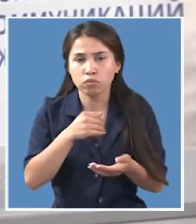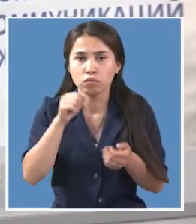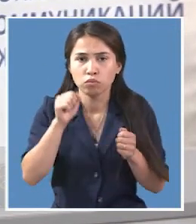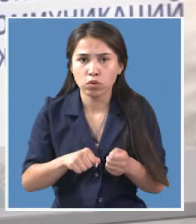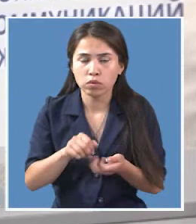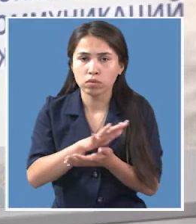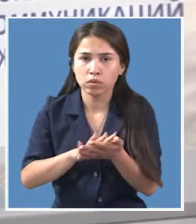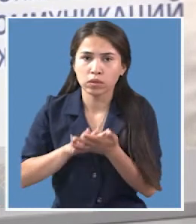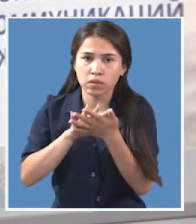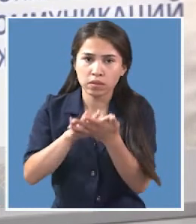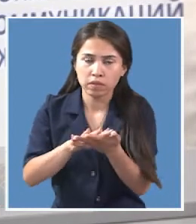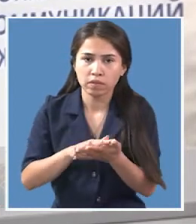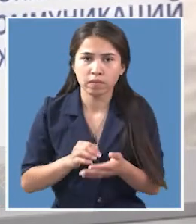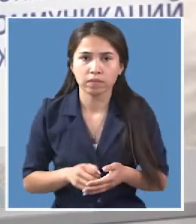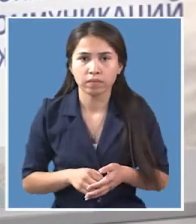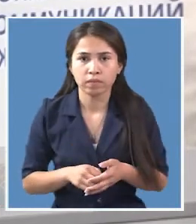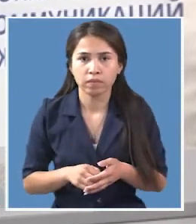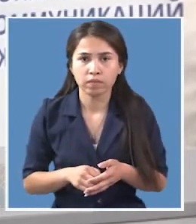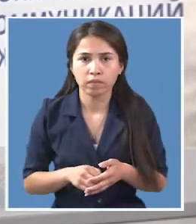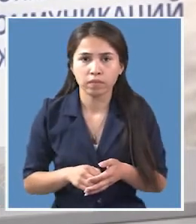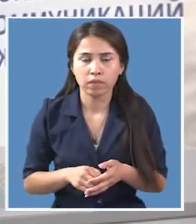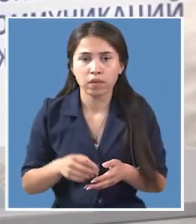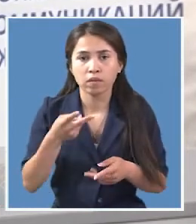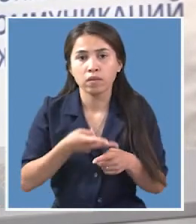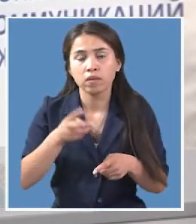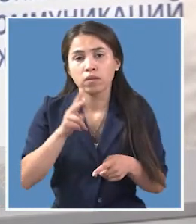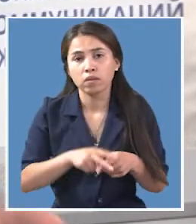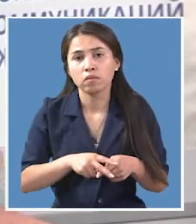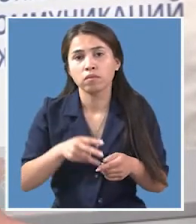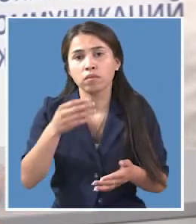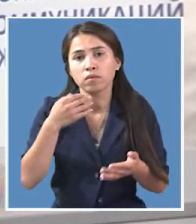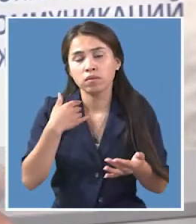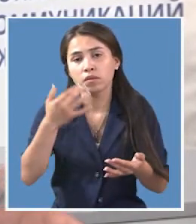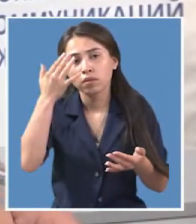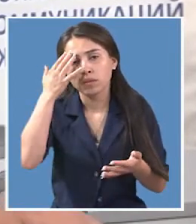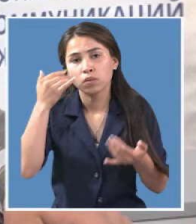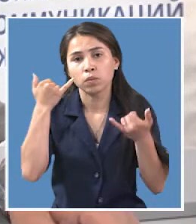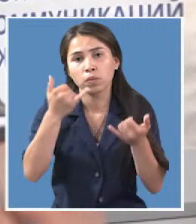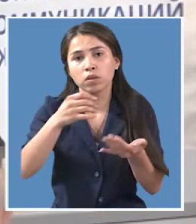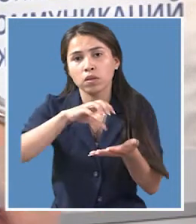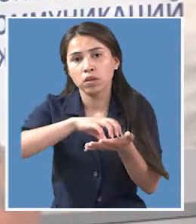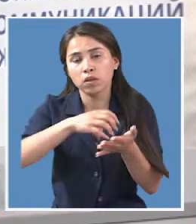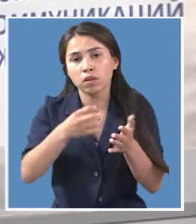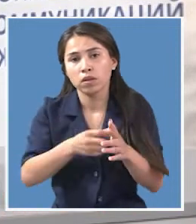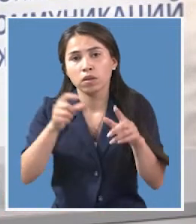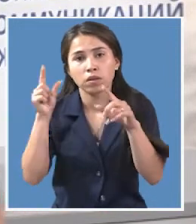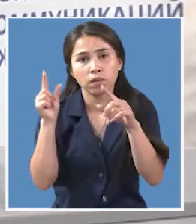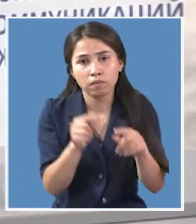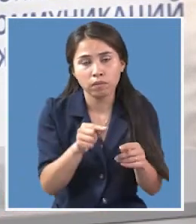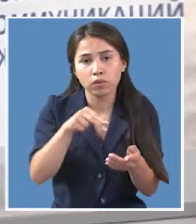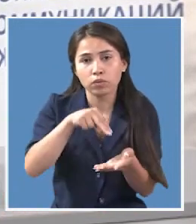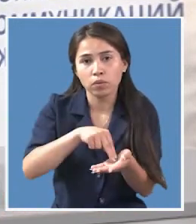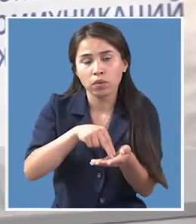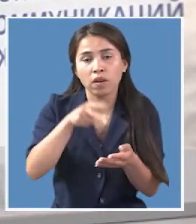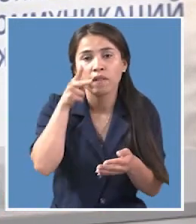обустроить помещение под малые индустриальные зоны. Они нам говорят, вы скажите, вот скажем, 2000